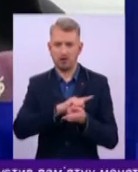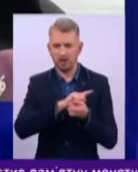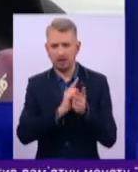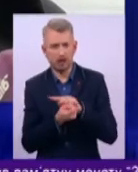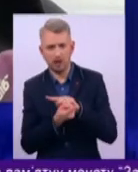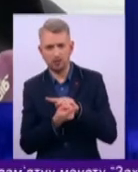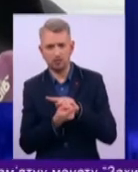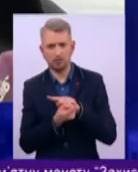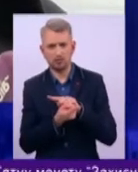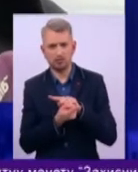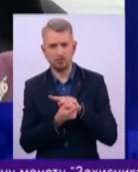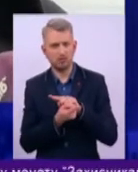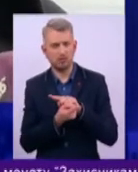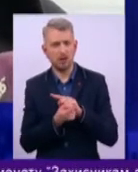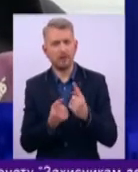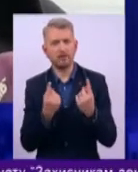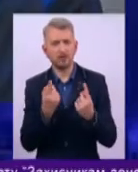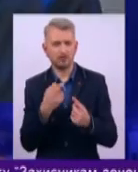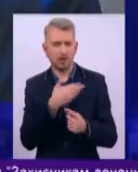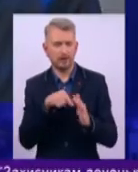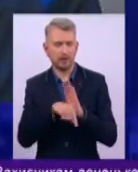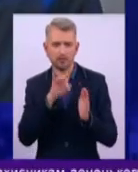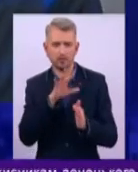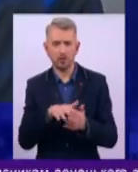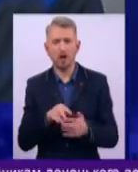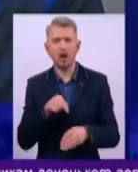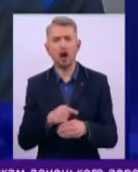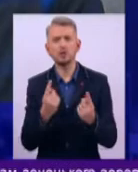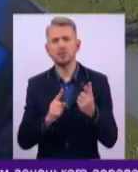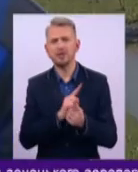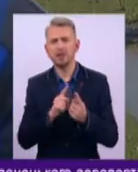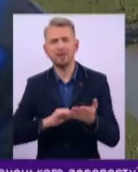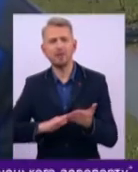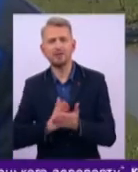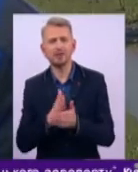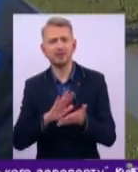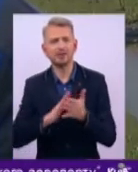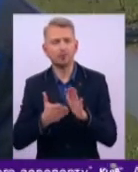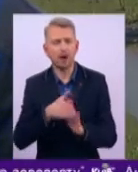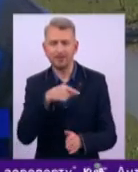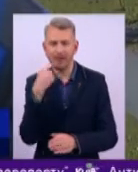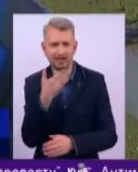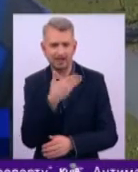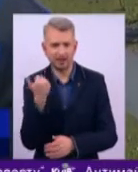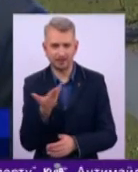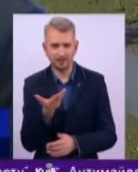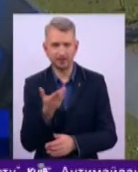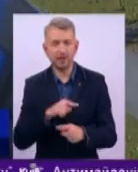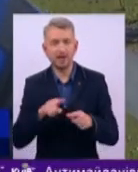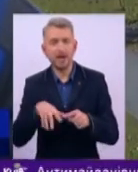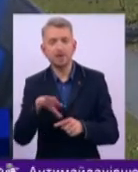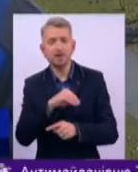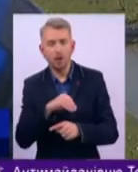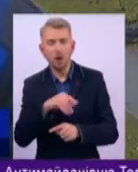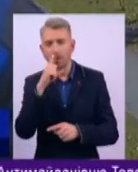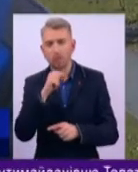дуже значущого для нас характеру. Ощутимих змінів політичної ситуації в Росії немає. Скоріше всього,